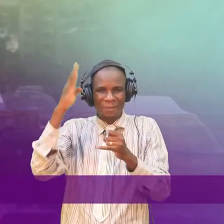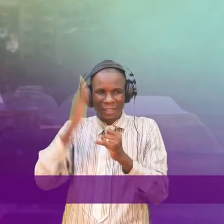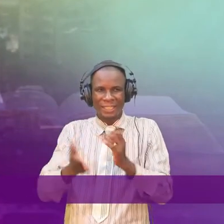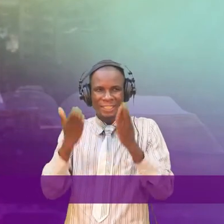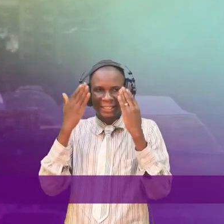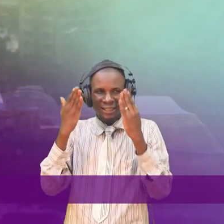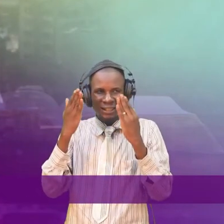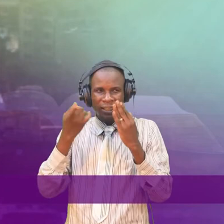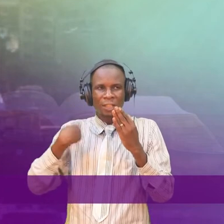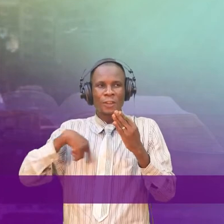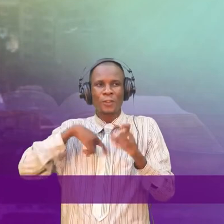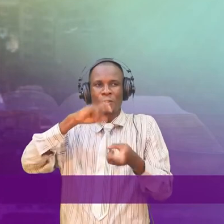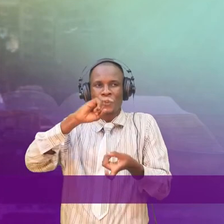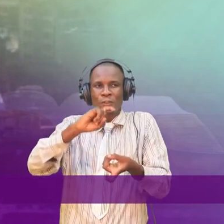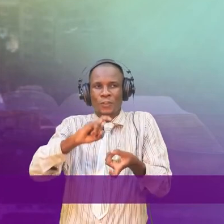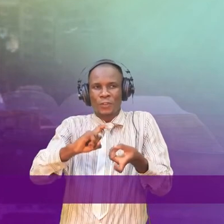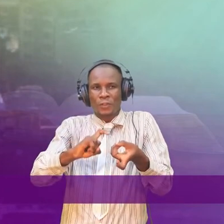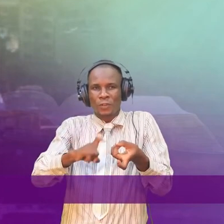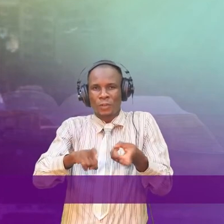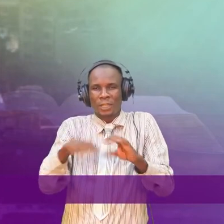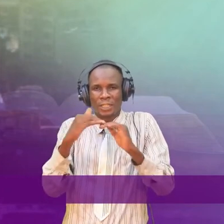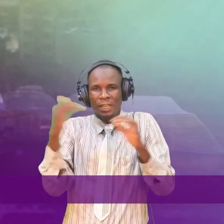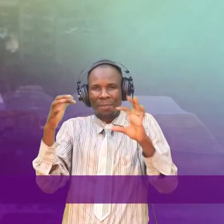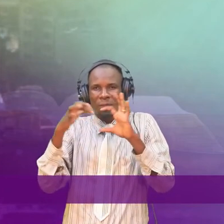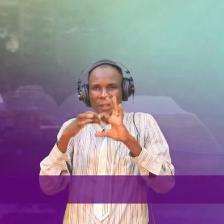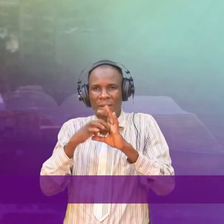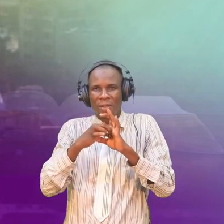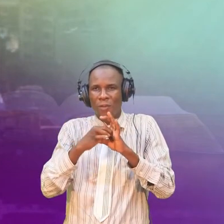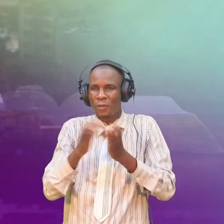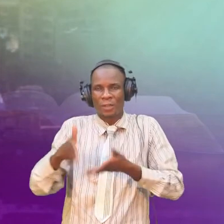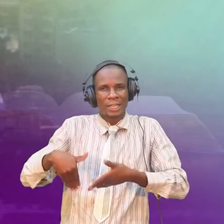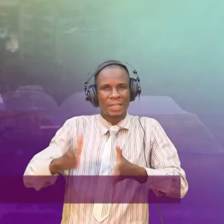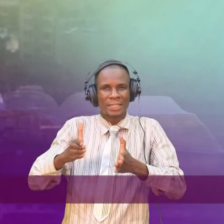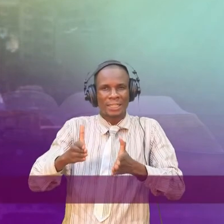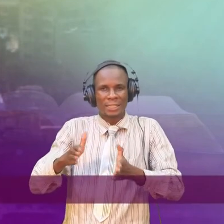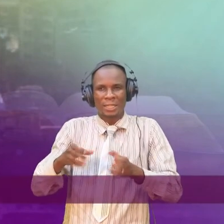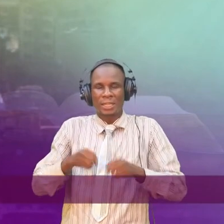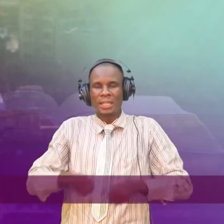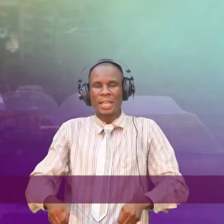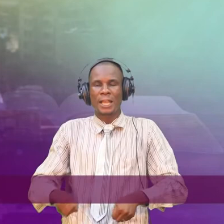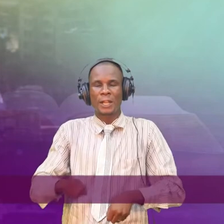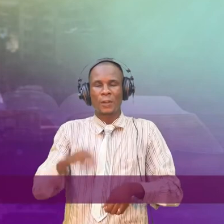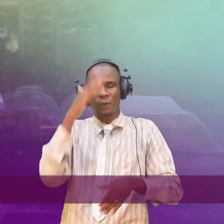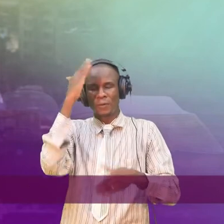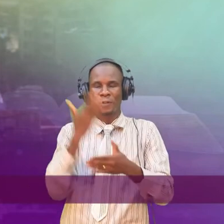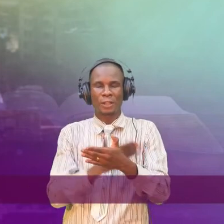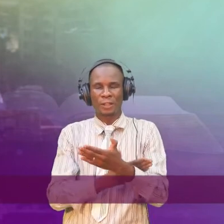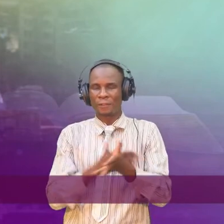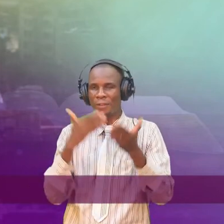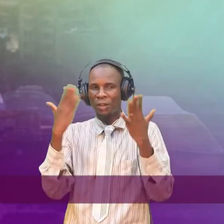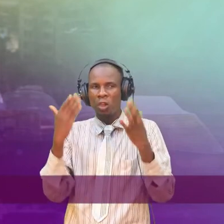anatafuta mtenda dhambi ili amwambie njoo, hebu tusikilizane, tujadiliane,